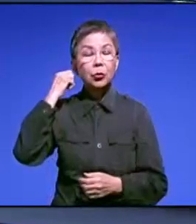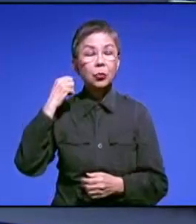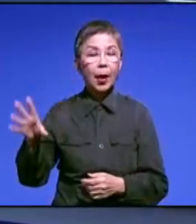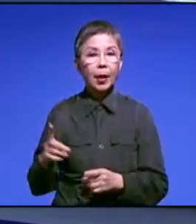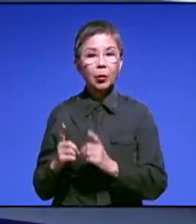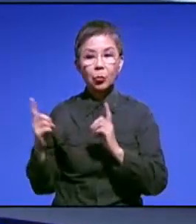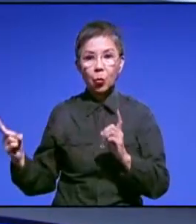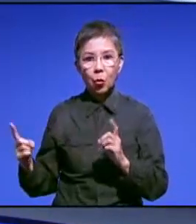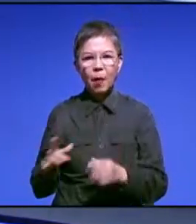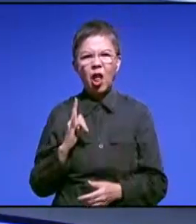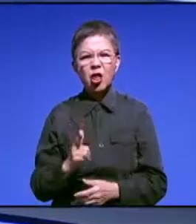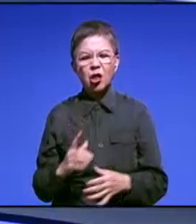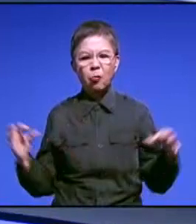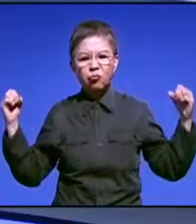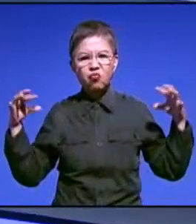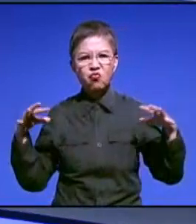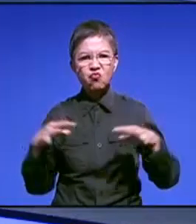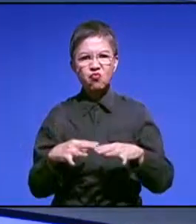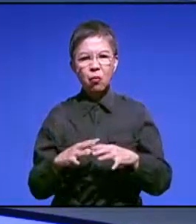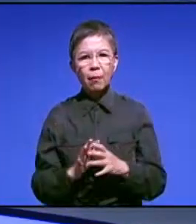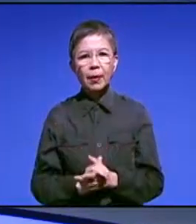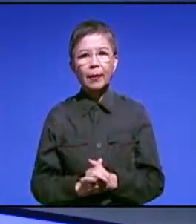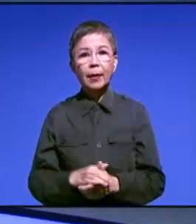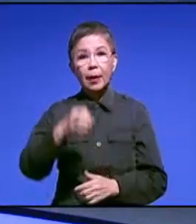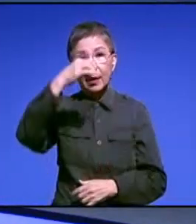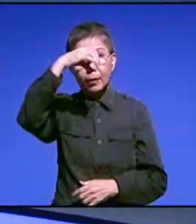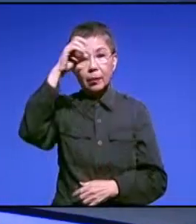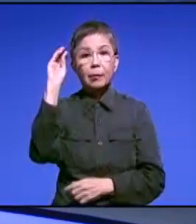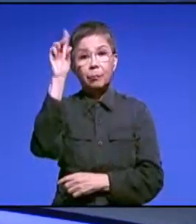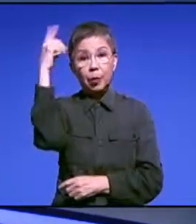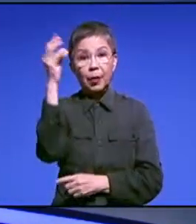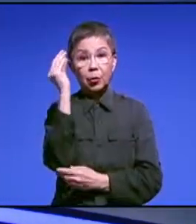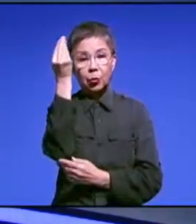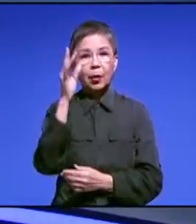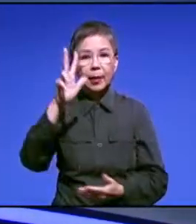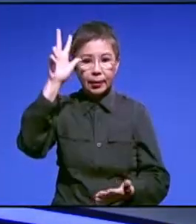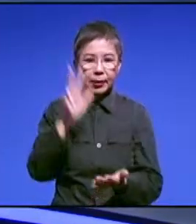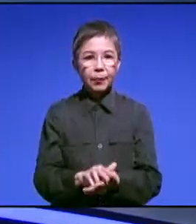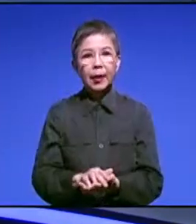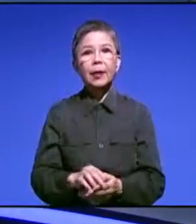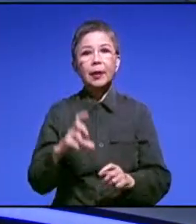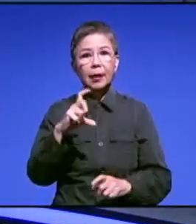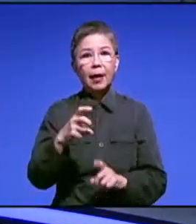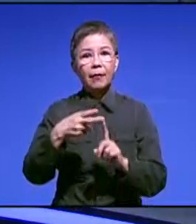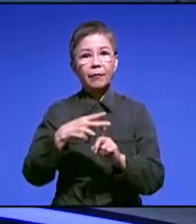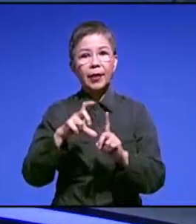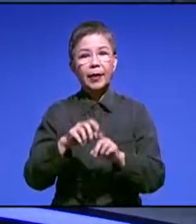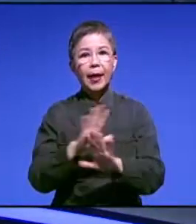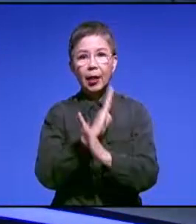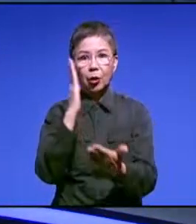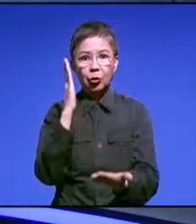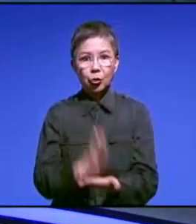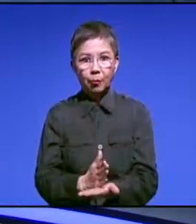jaga jarak hingga berkerumun dalam jumlah yang masih padahal Pemprov DKI Jakarta resmi meniadakan carfreeday di kawasan